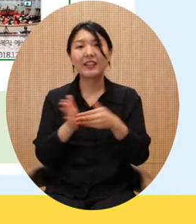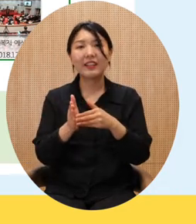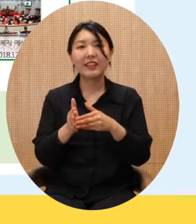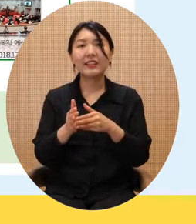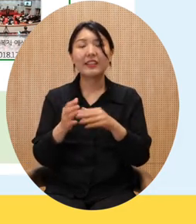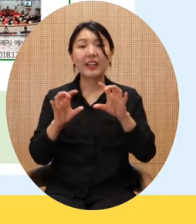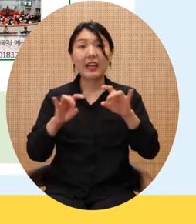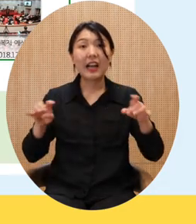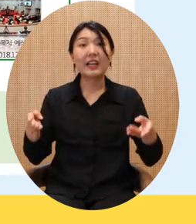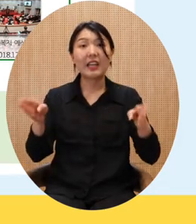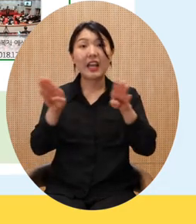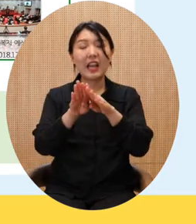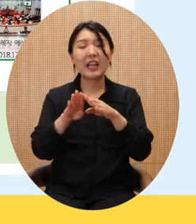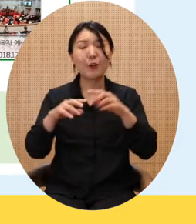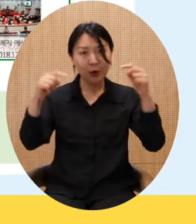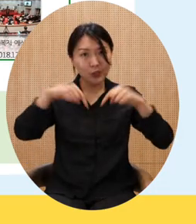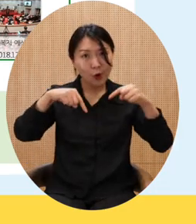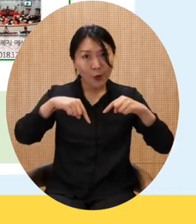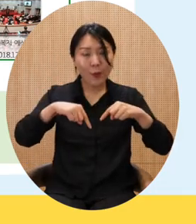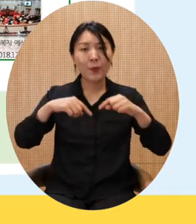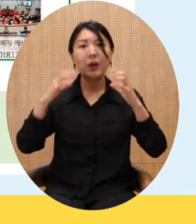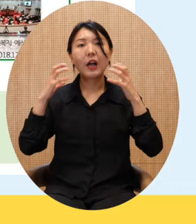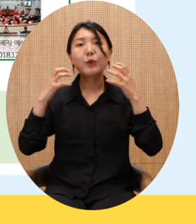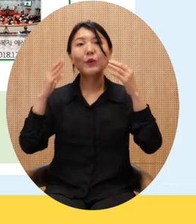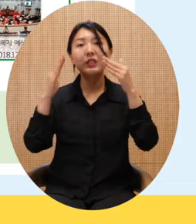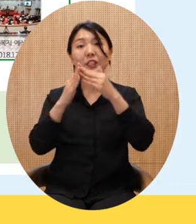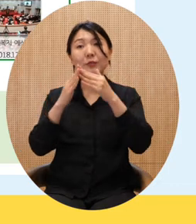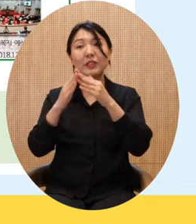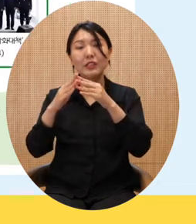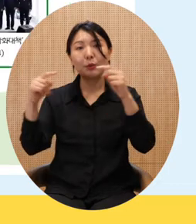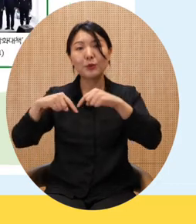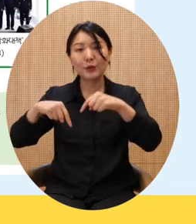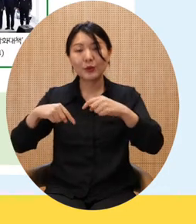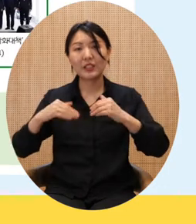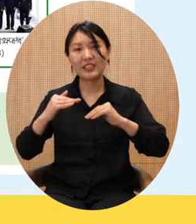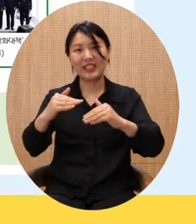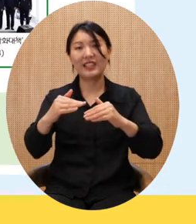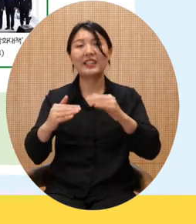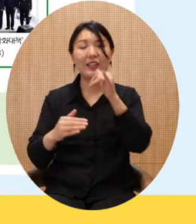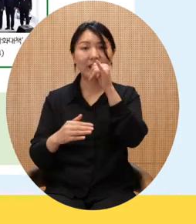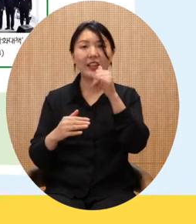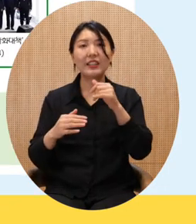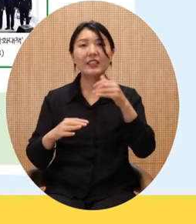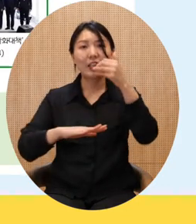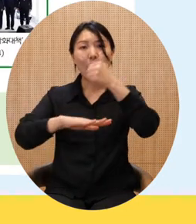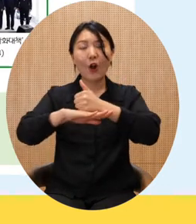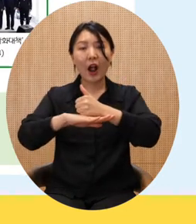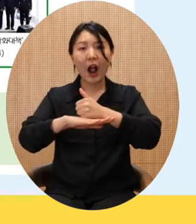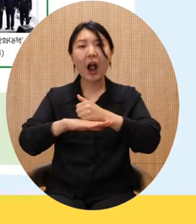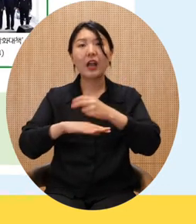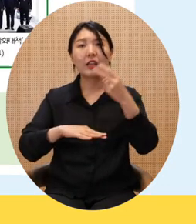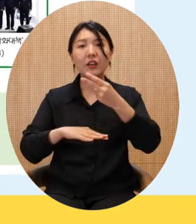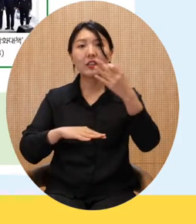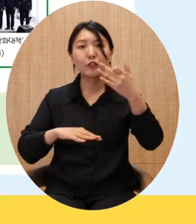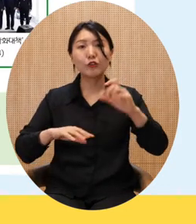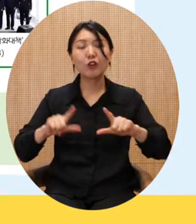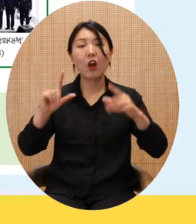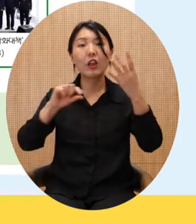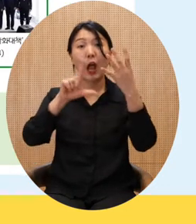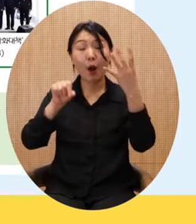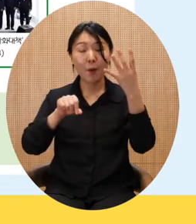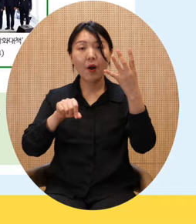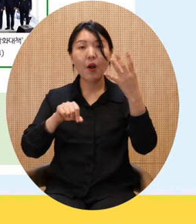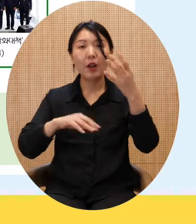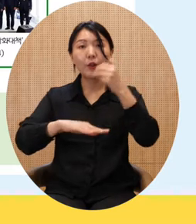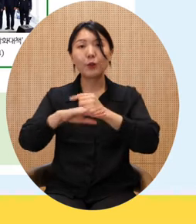심층 면접을, 아동 가구의 심층 면접을 함께 진행을 했는데요. 그 결과를 2019년 4월에 최종